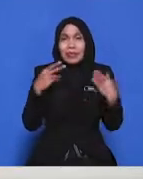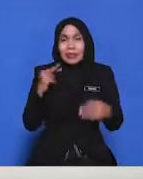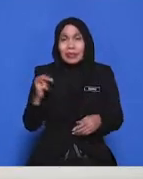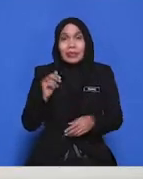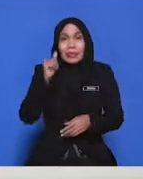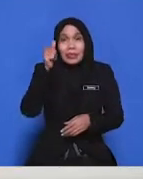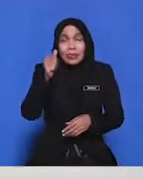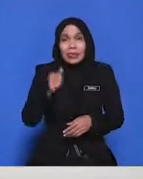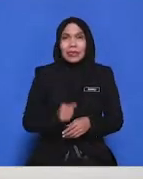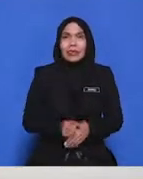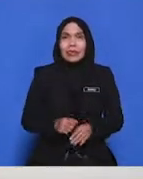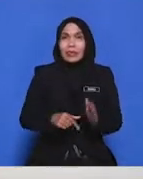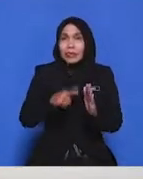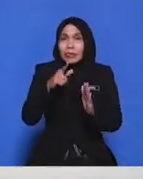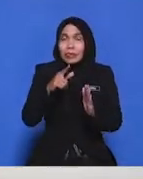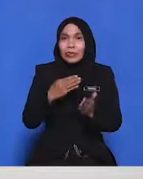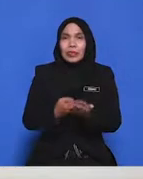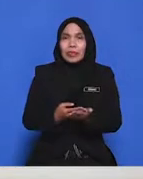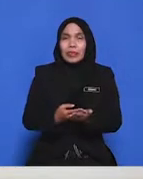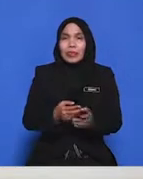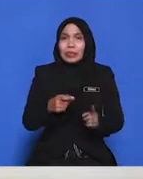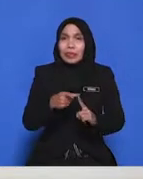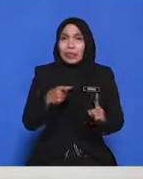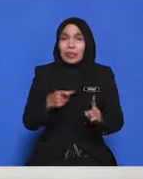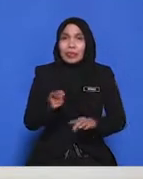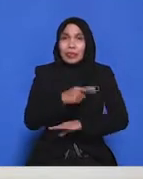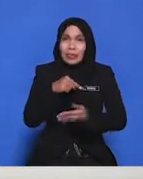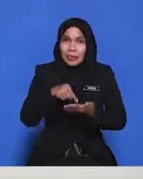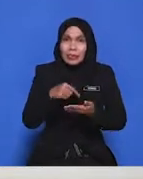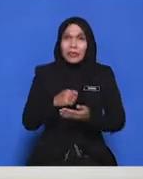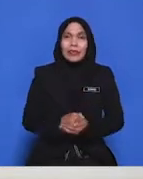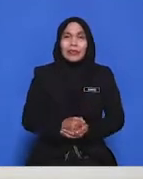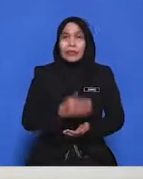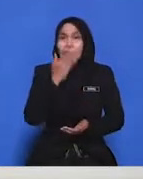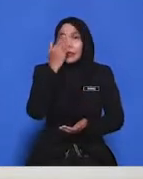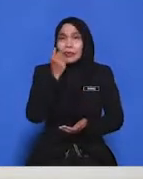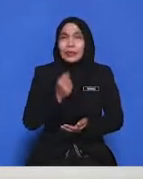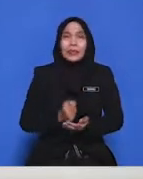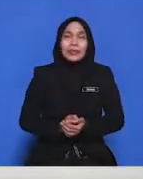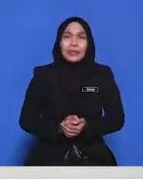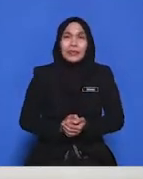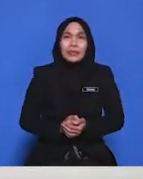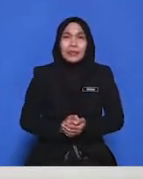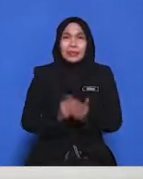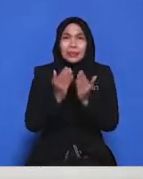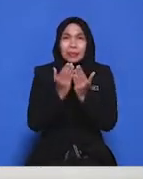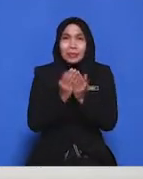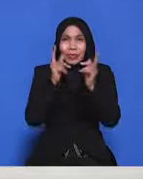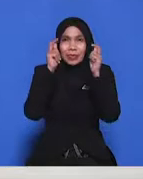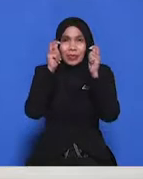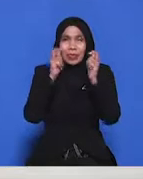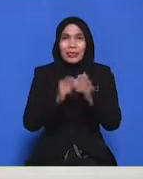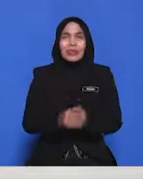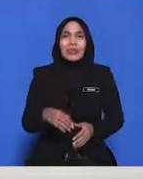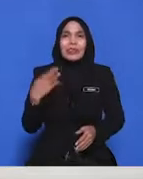esok adalah lebih baik daripada hari ini. Mengapa ustazah doakan begitu? Doa ustazah